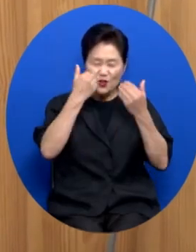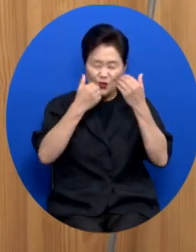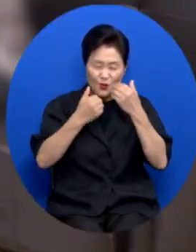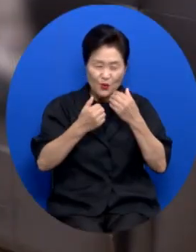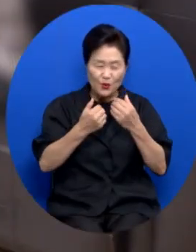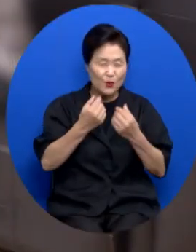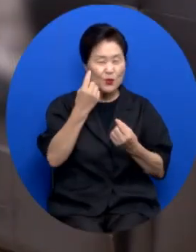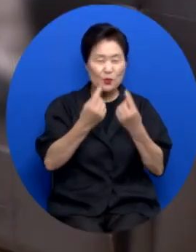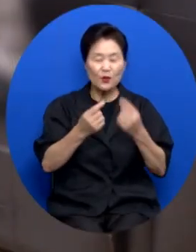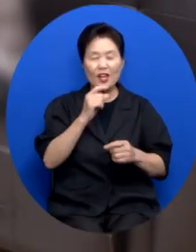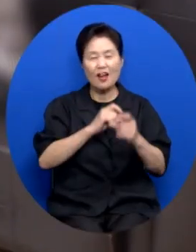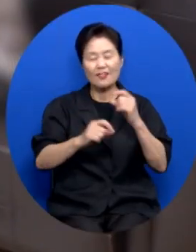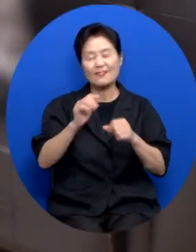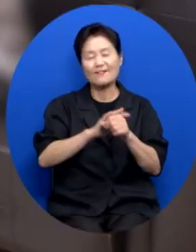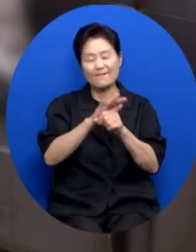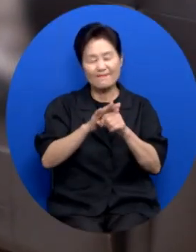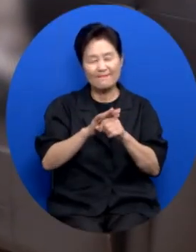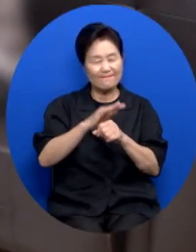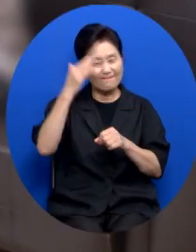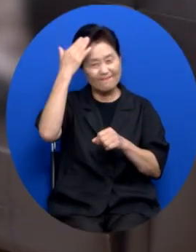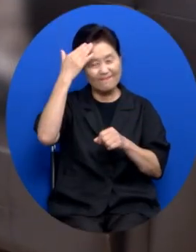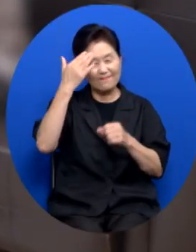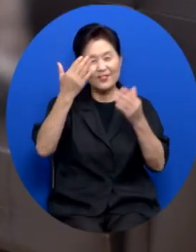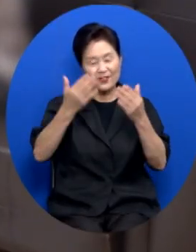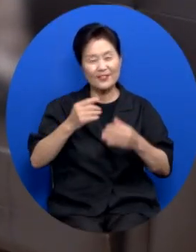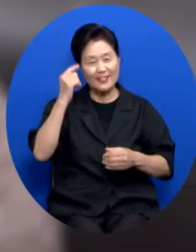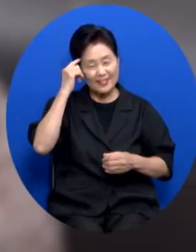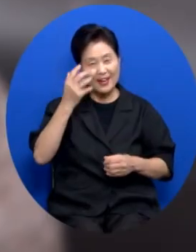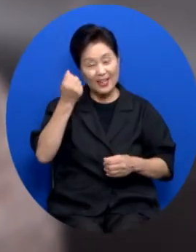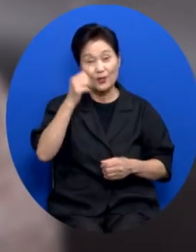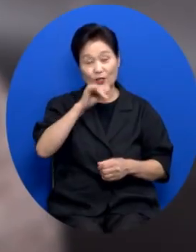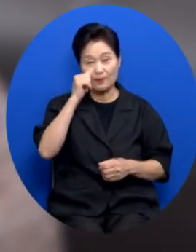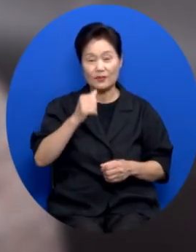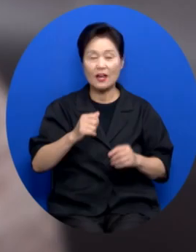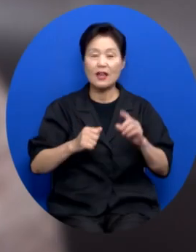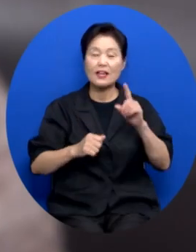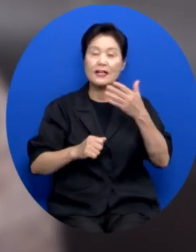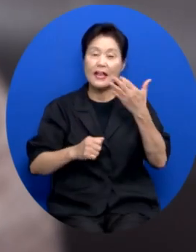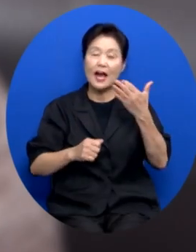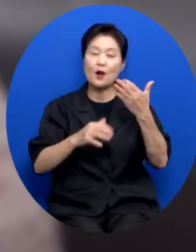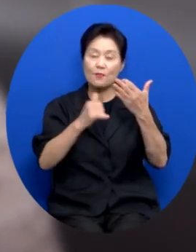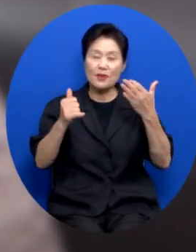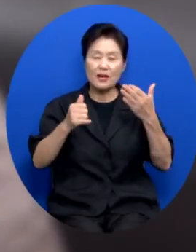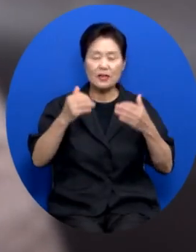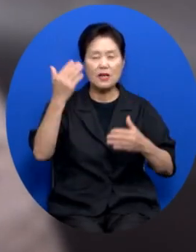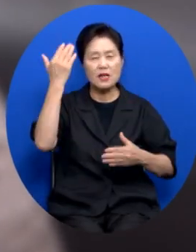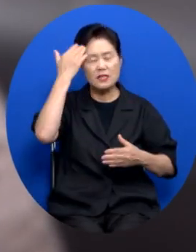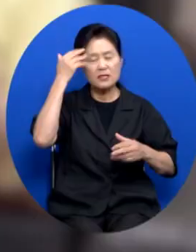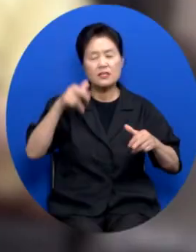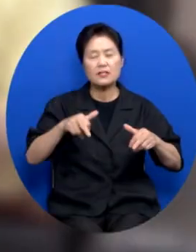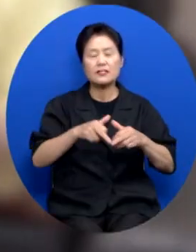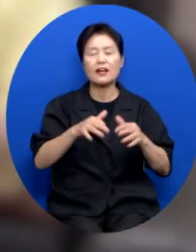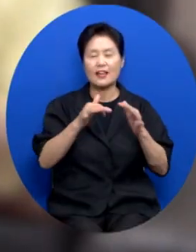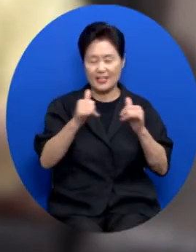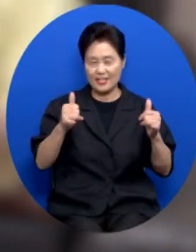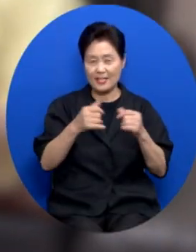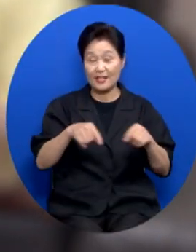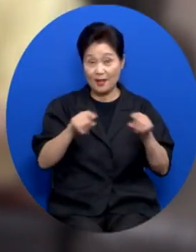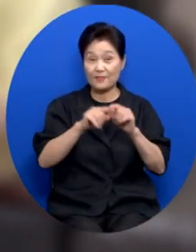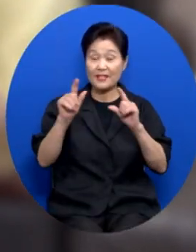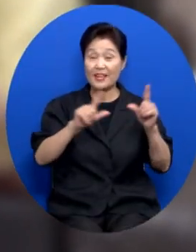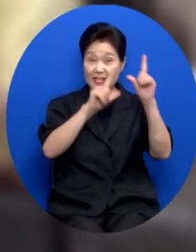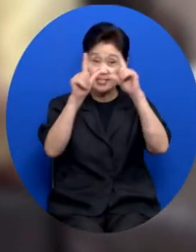있어요. 현재 배단이 집에는 19명의 지적장애인이 함께 생활하고 있습니다. 처음에는 스스로 말을 할